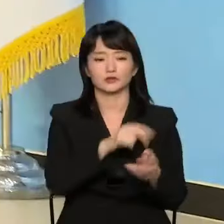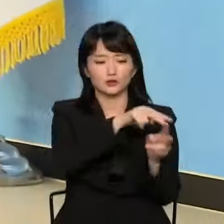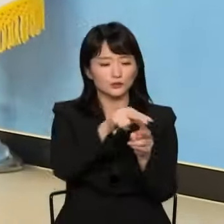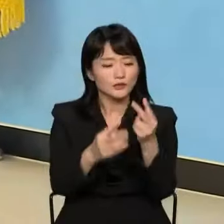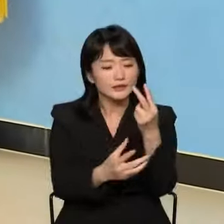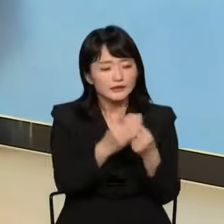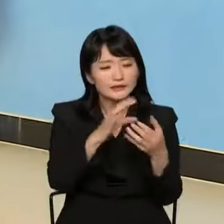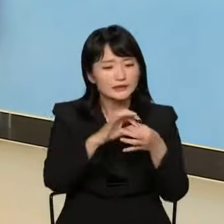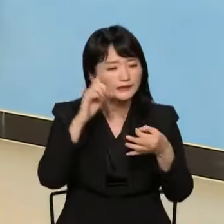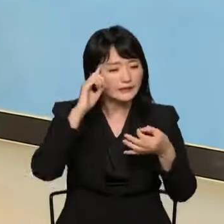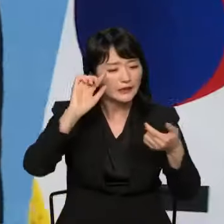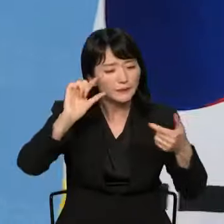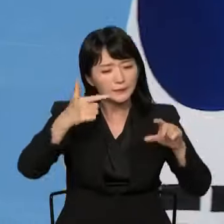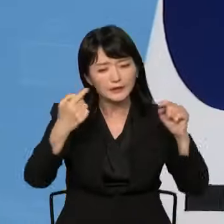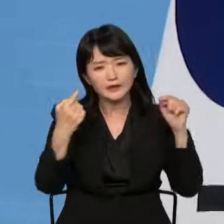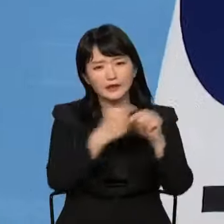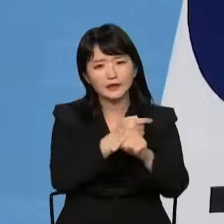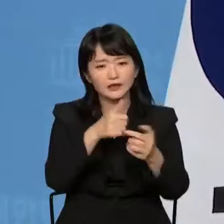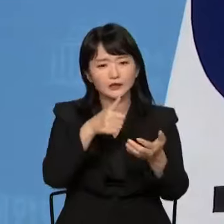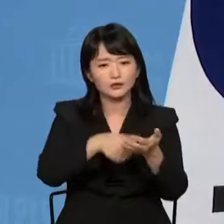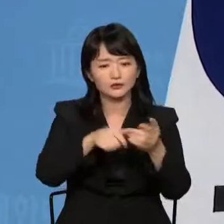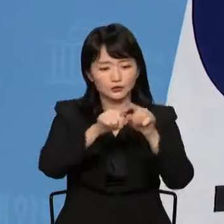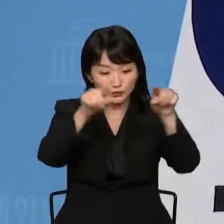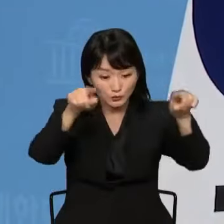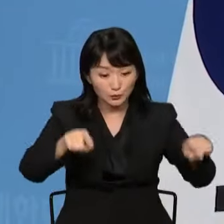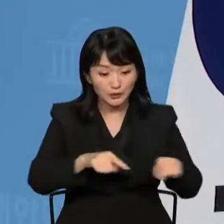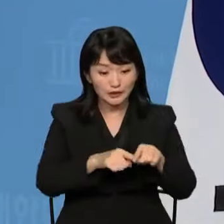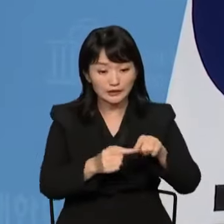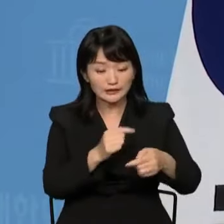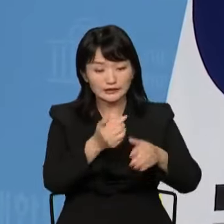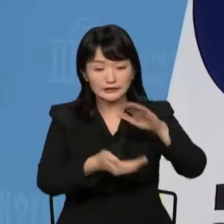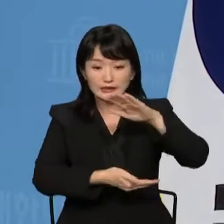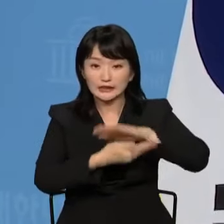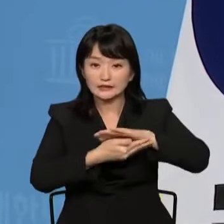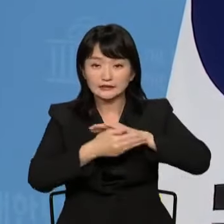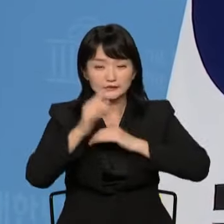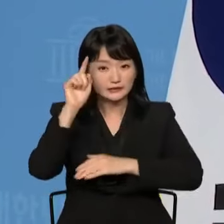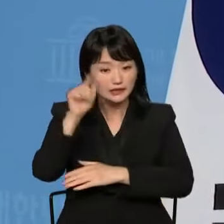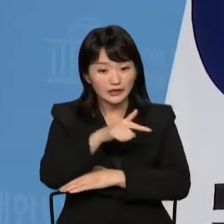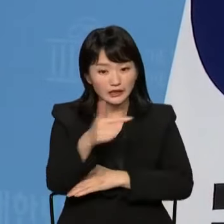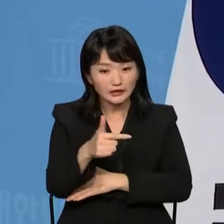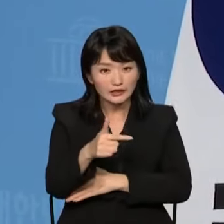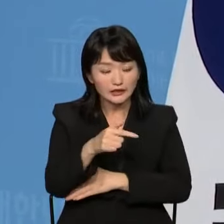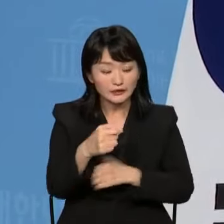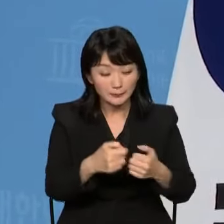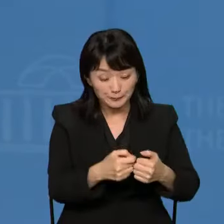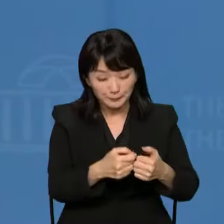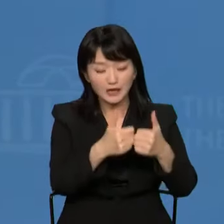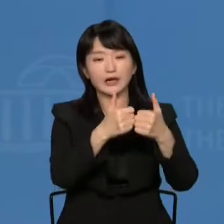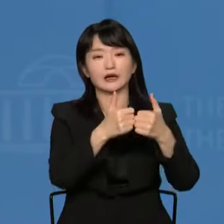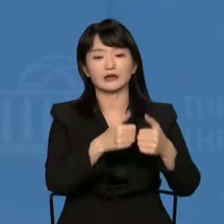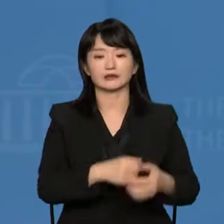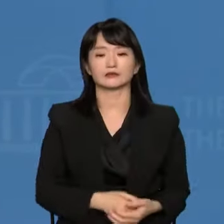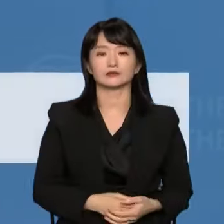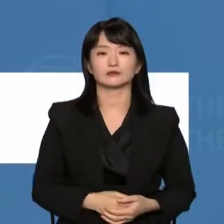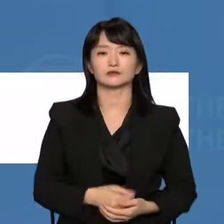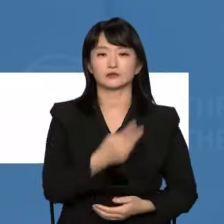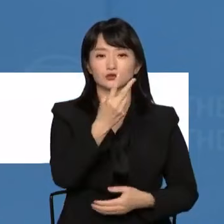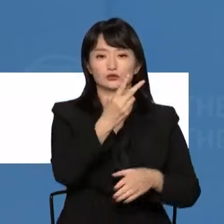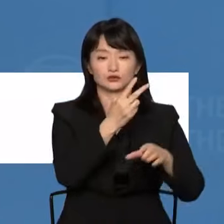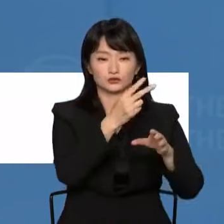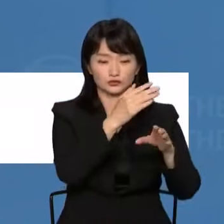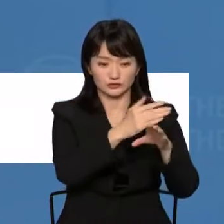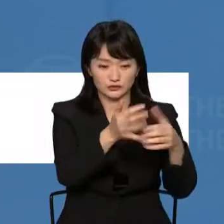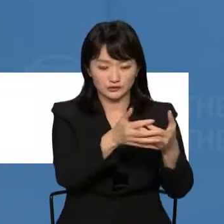두고 이견이 있었지만 투표용지 인쇄를 하루 앞두고 극적으로 후보 단일화에 성공한 겁니다. 양당의 후보